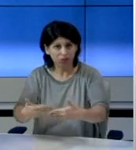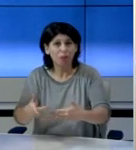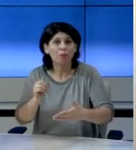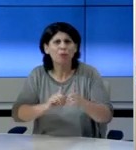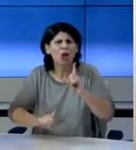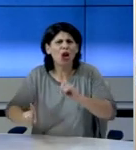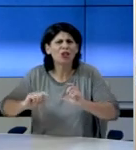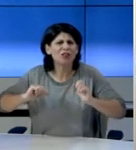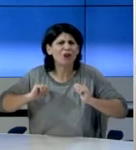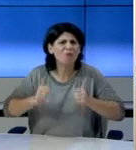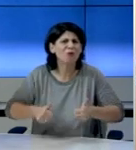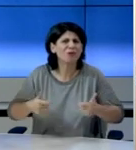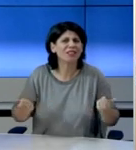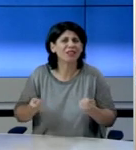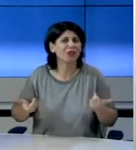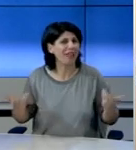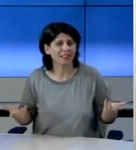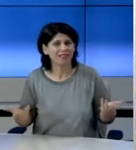θα τολμούσε να το κάνει αυτό?